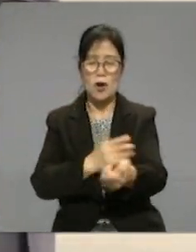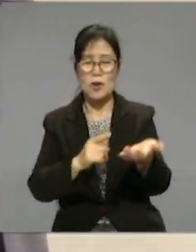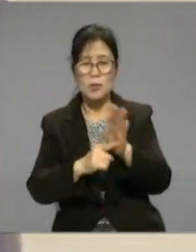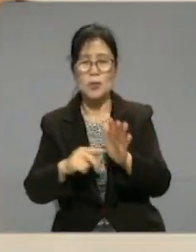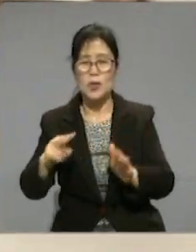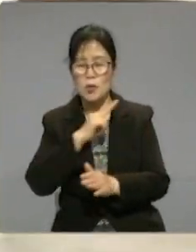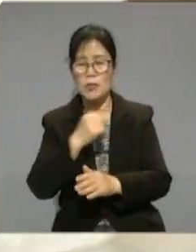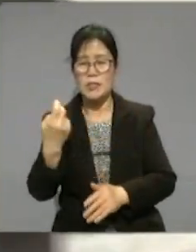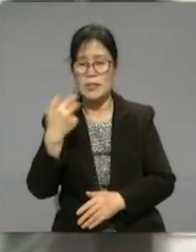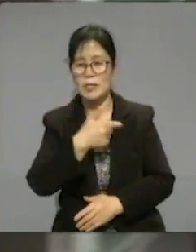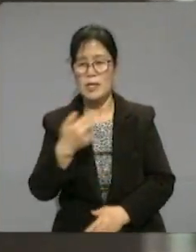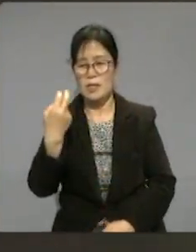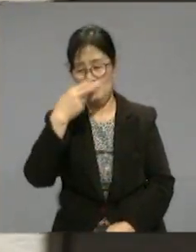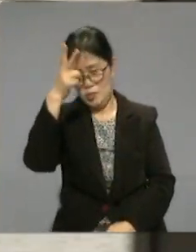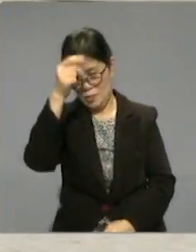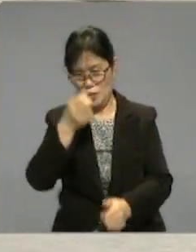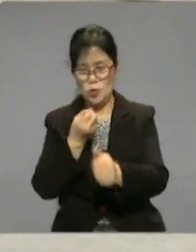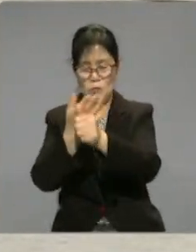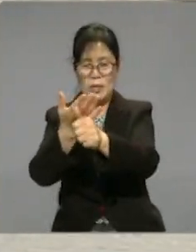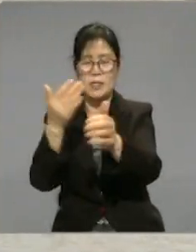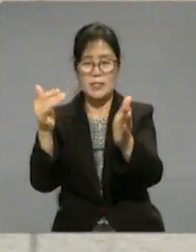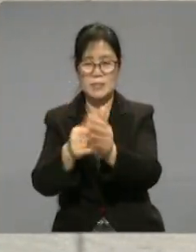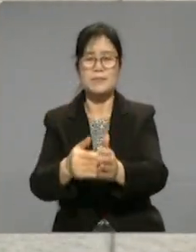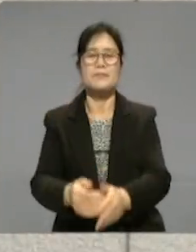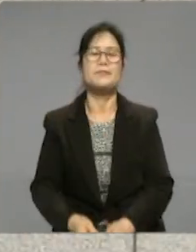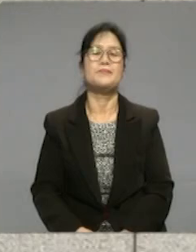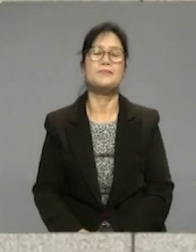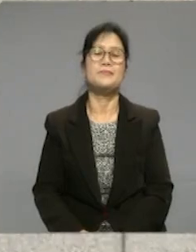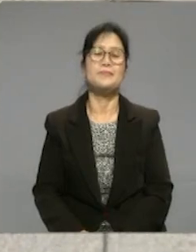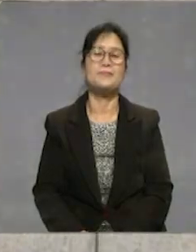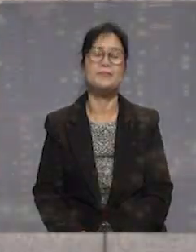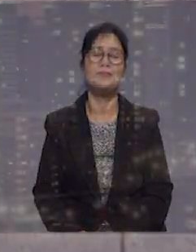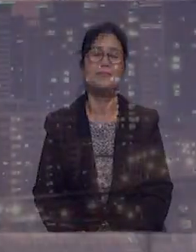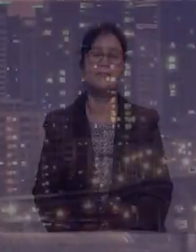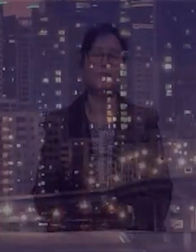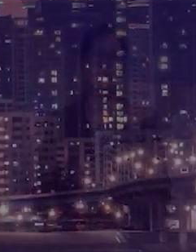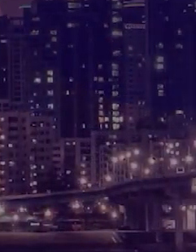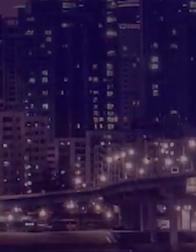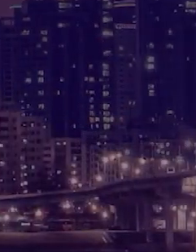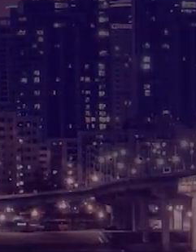공표 혐의 등으로 대검찰청에 고발했습니다. OBS 뉴스 윤총입니다.